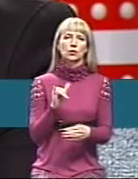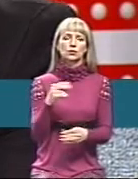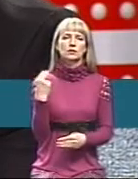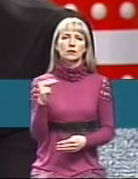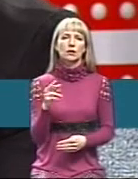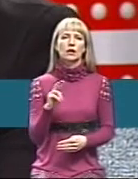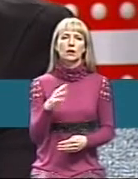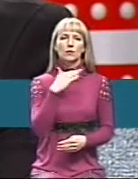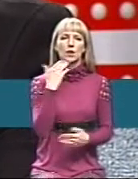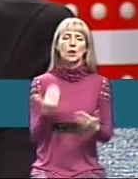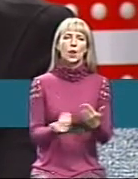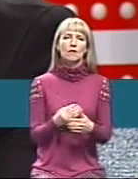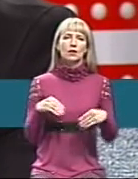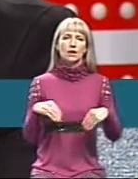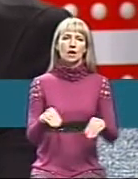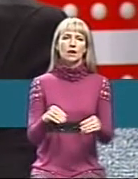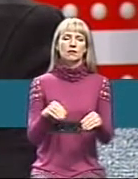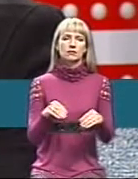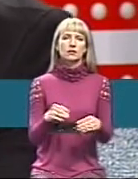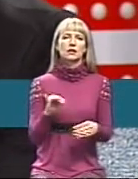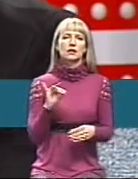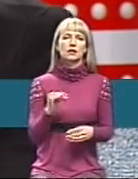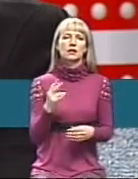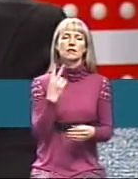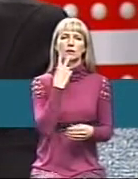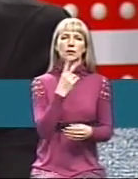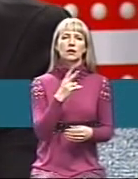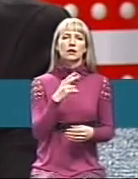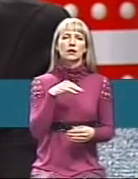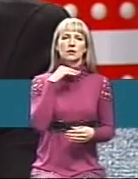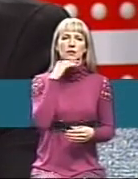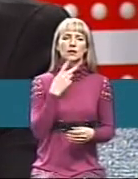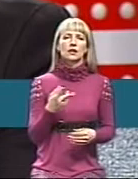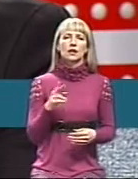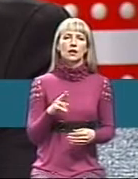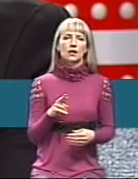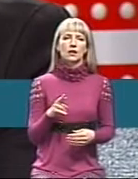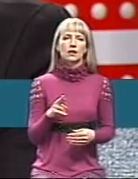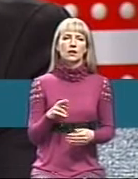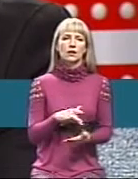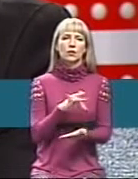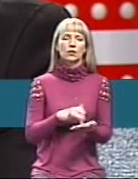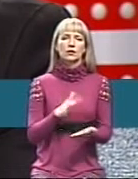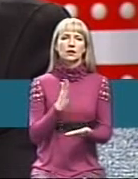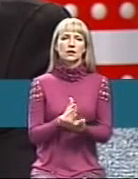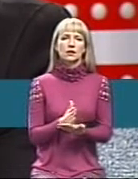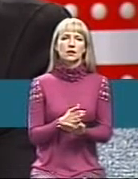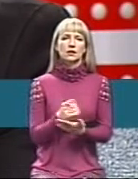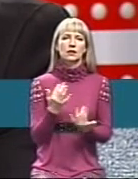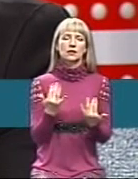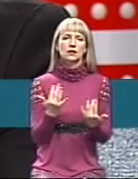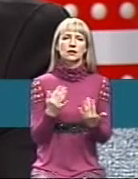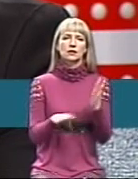Запоріжжі і як багато нових дерев висаджується? Ну і, власне, на ваш погляд, чи достатньо для міста є ось та